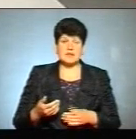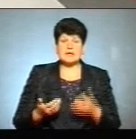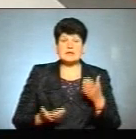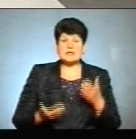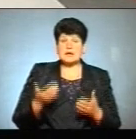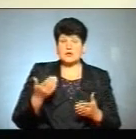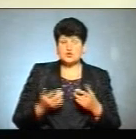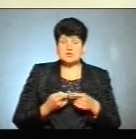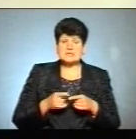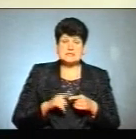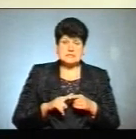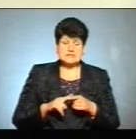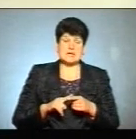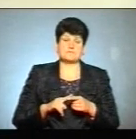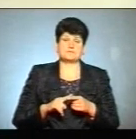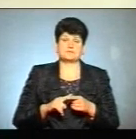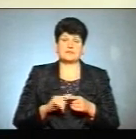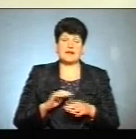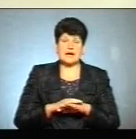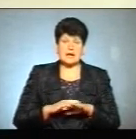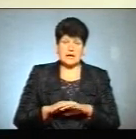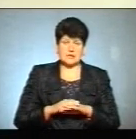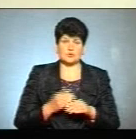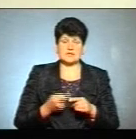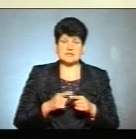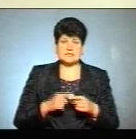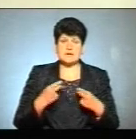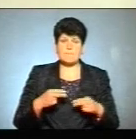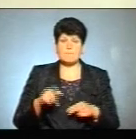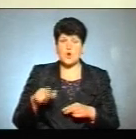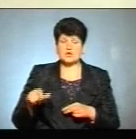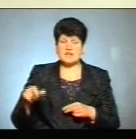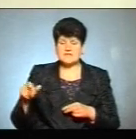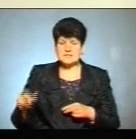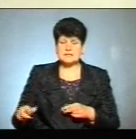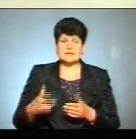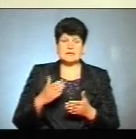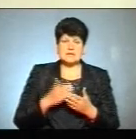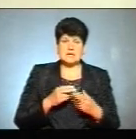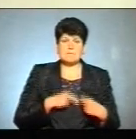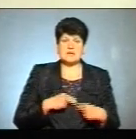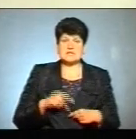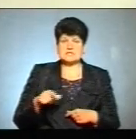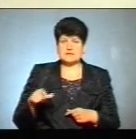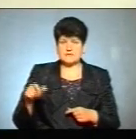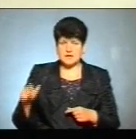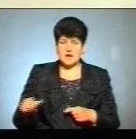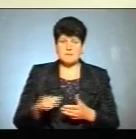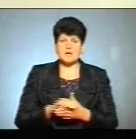Якщо це ринок і це працівники і продавці є працівниками